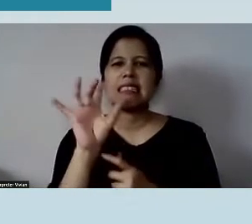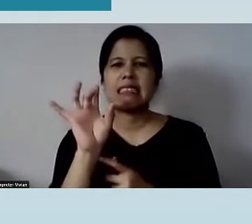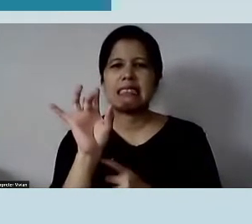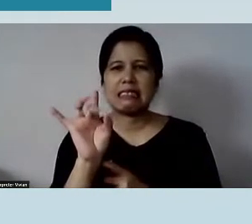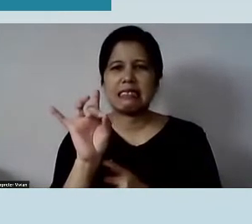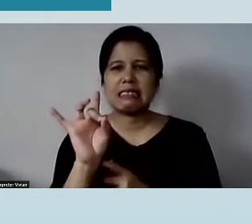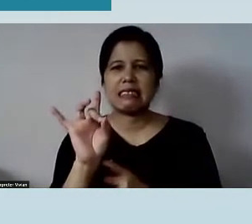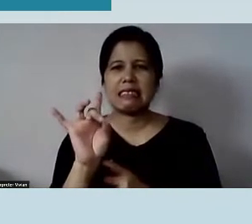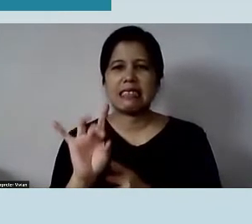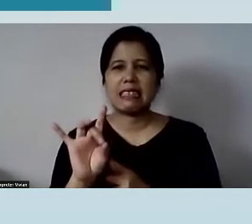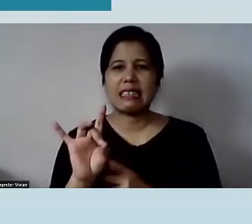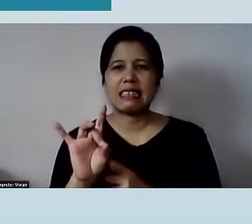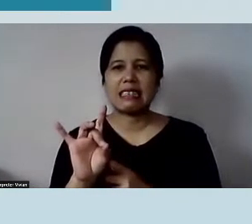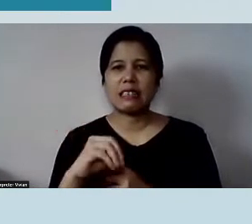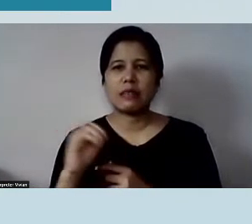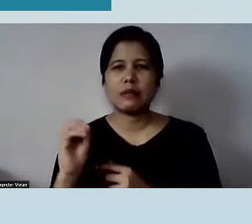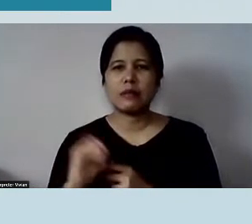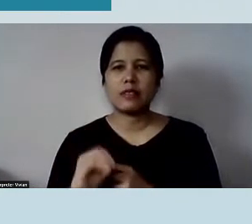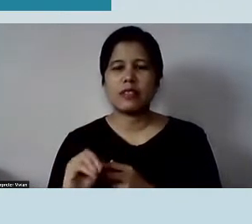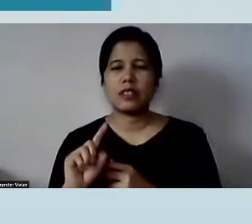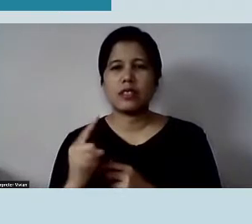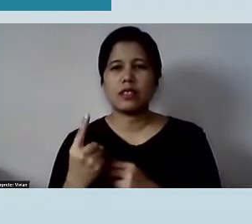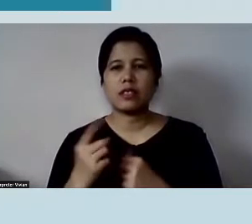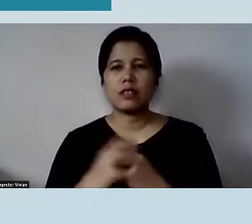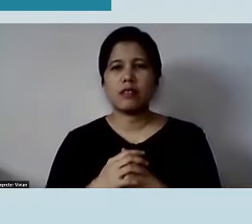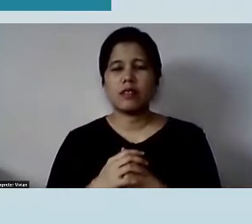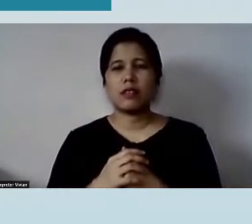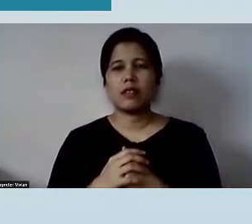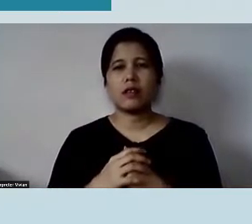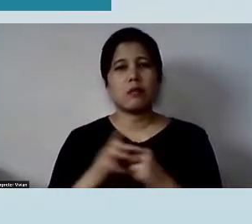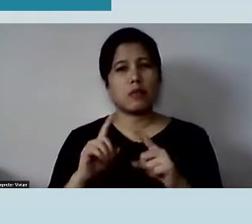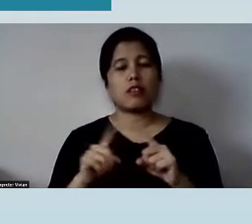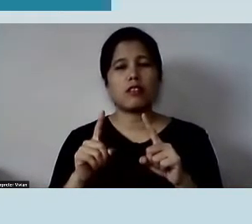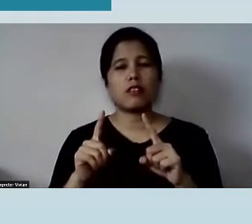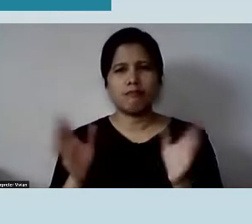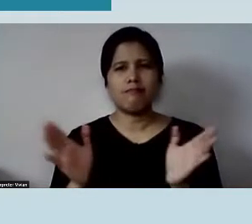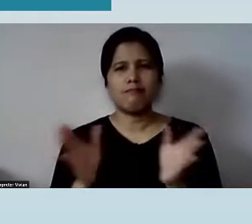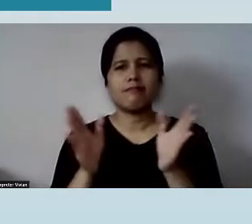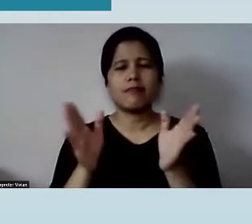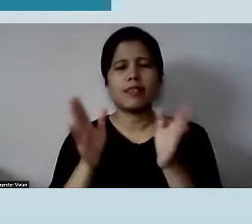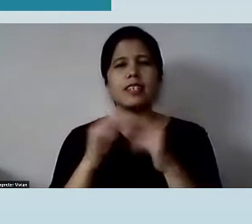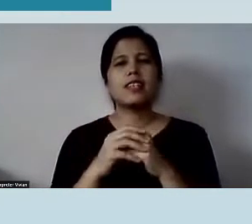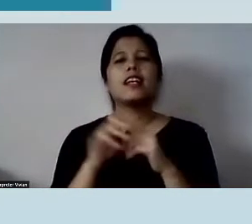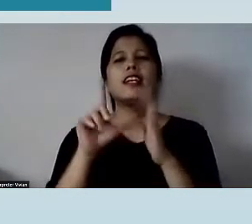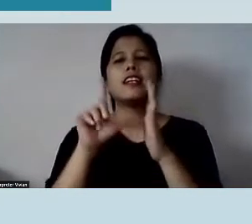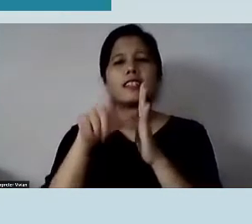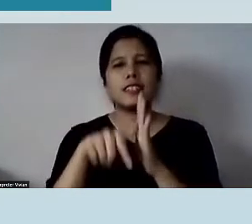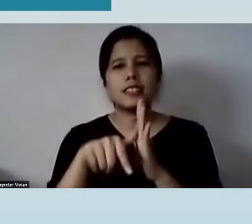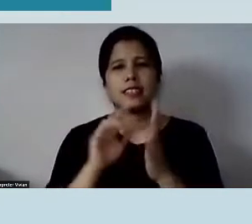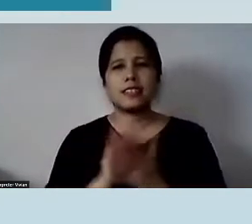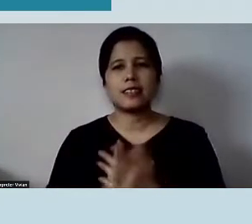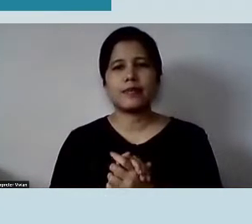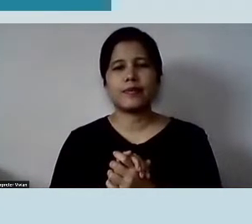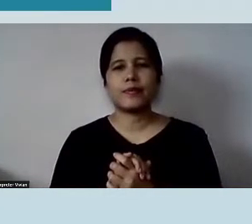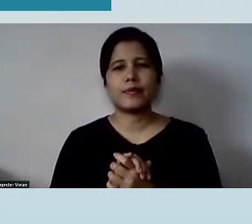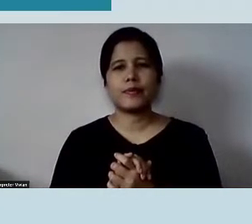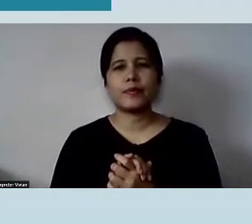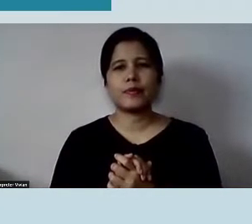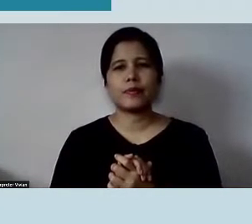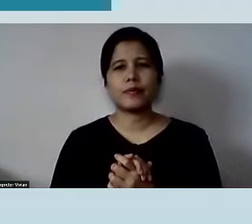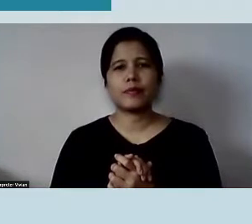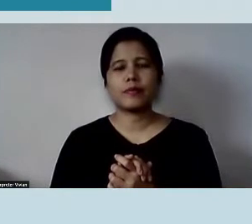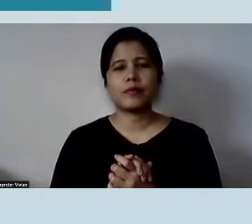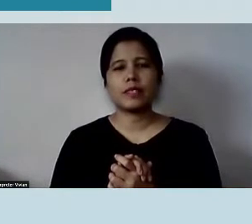kasi may VAT pa. No? Pero i-expound natin yan later as we go on with my presentation. And